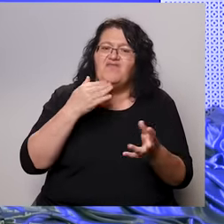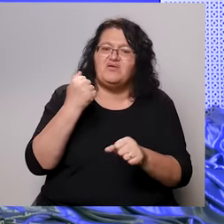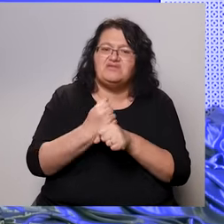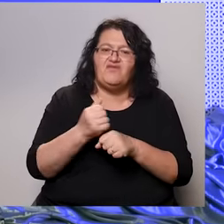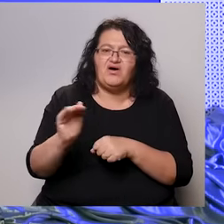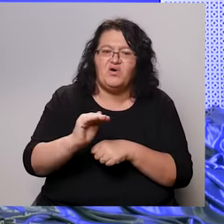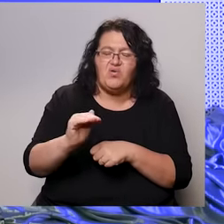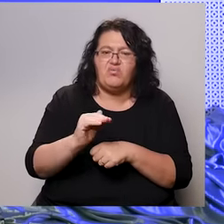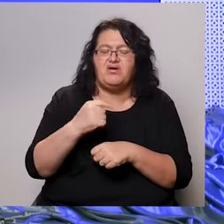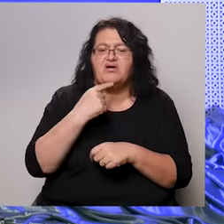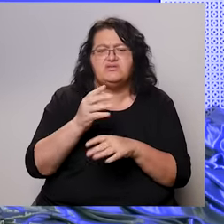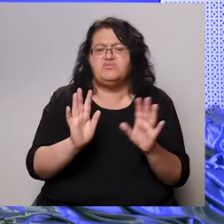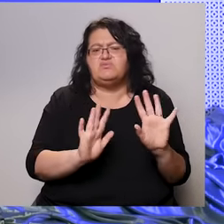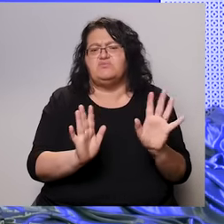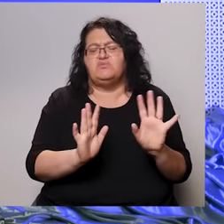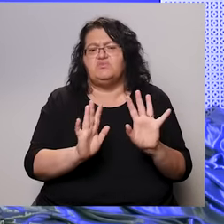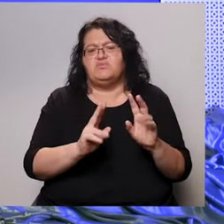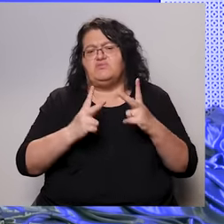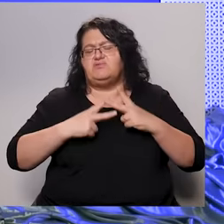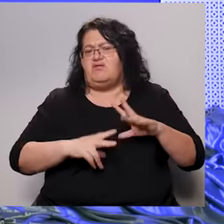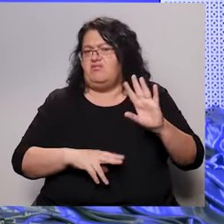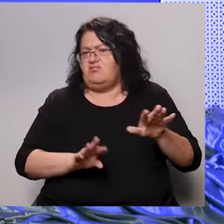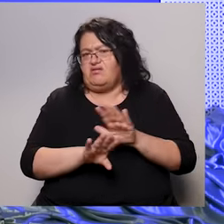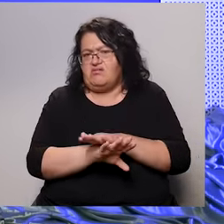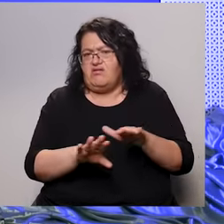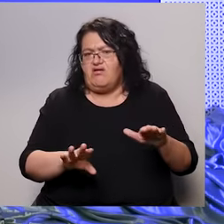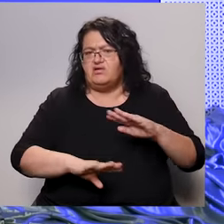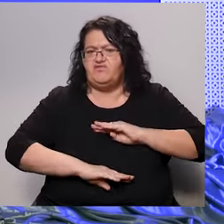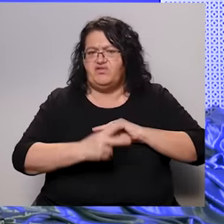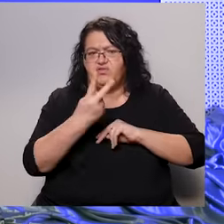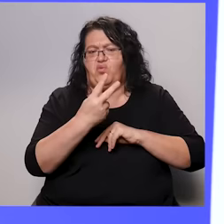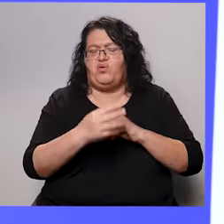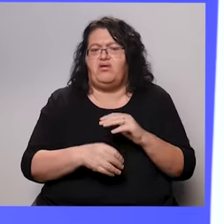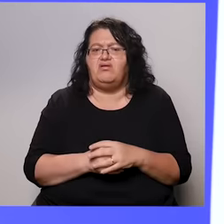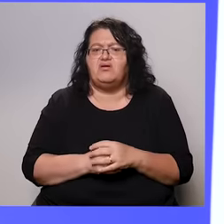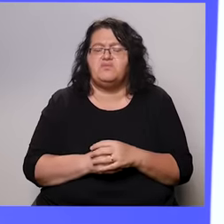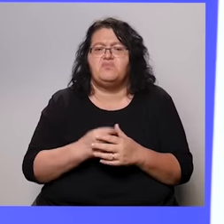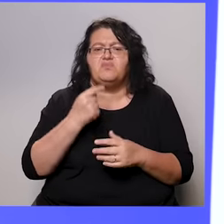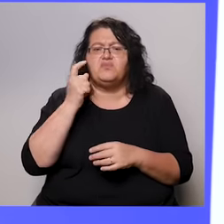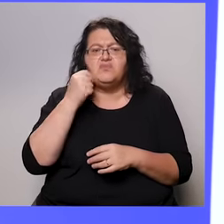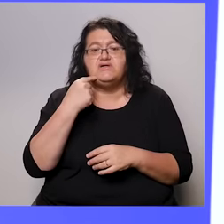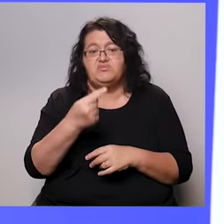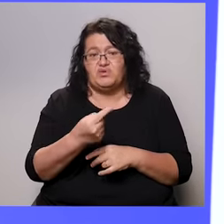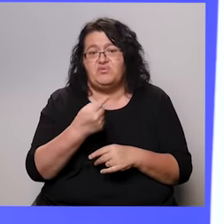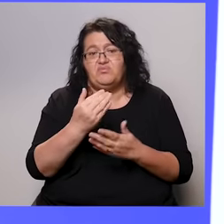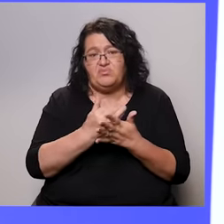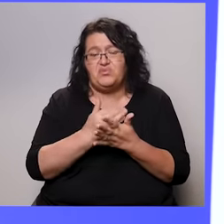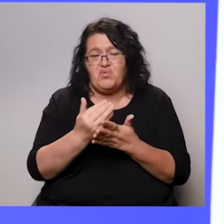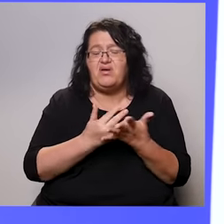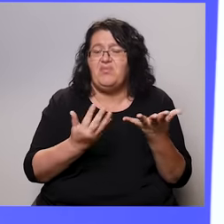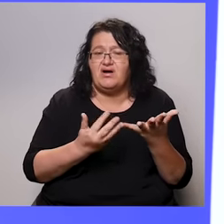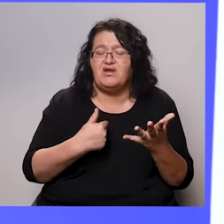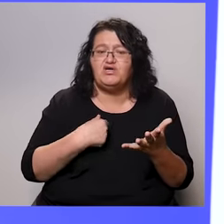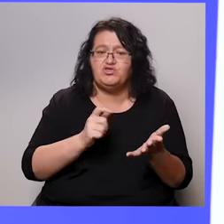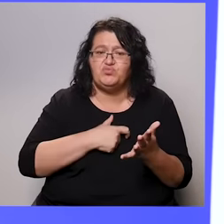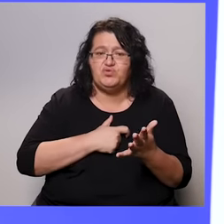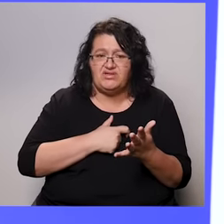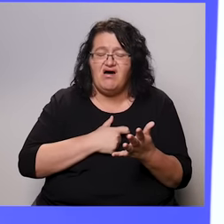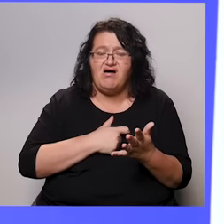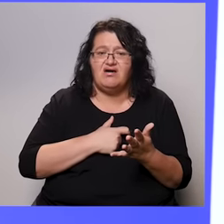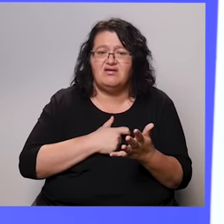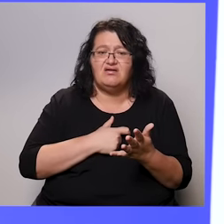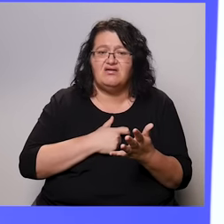copii. Și eu am zis lui, nu omule, stai liniștit că nu mai vreau să avem copii. La care el zice, mai uite care e problema. Eu aș putea